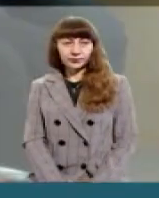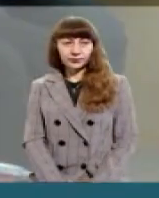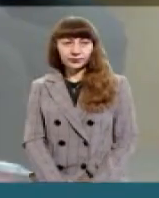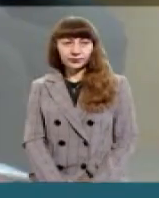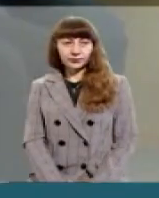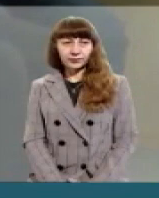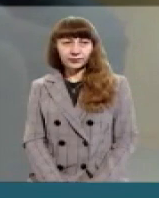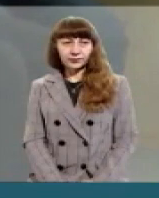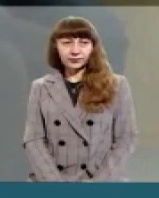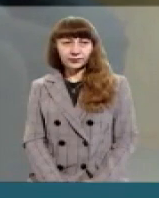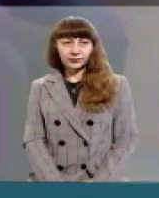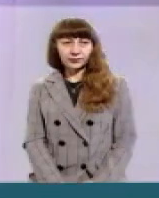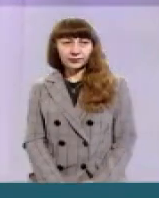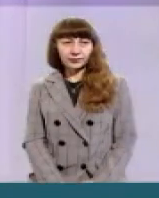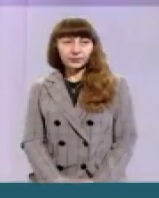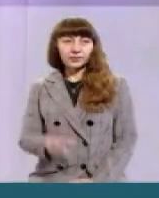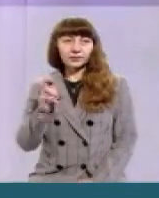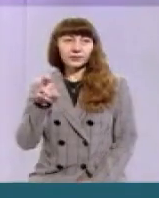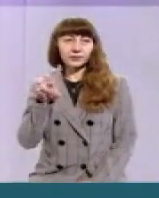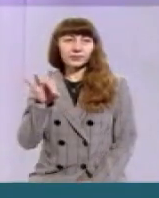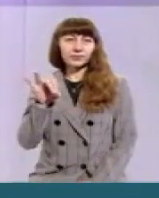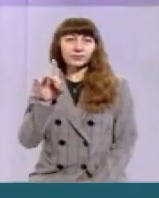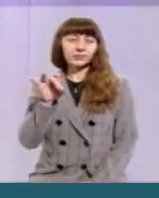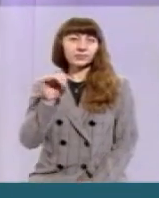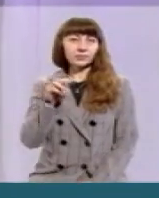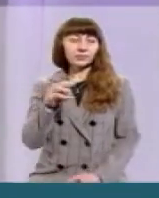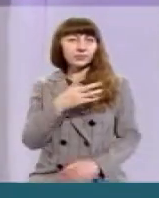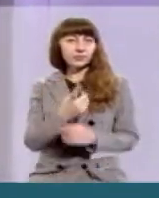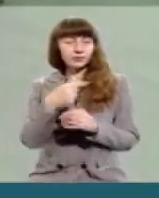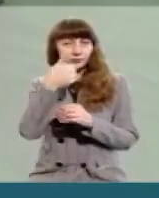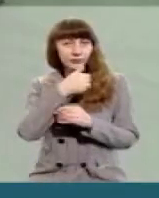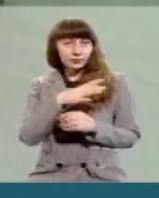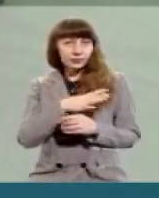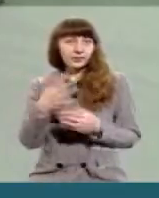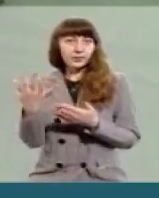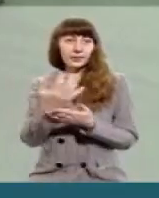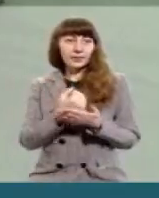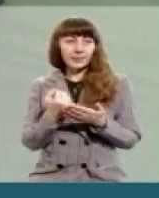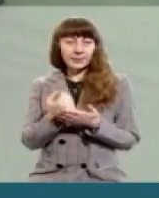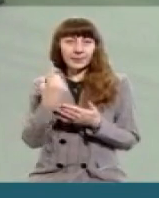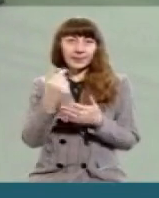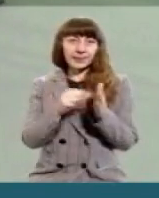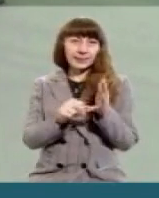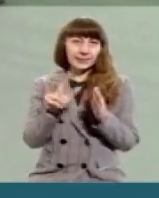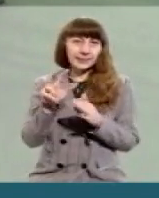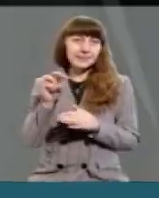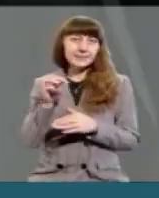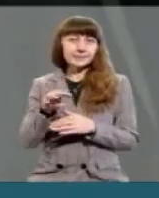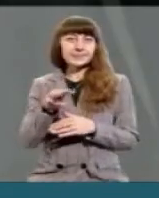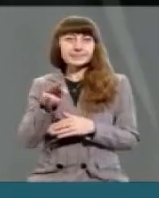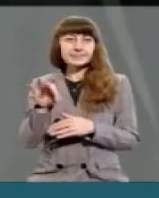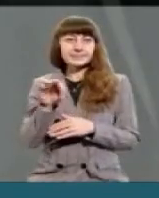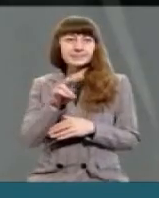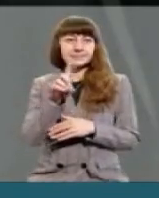Ағымдағы жылы Бейімбет Майлин ауданында барлығы 163 мың тонна астық жиналған. 2498 гектарға картоп